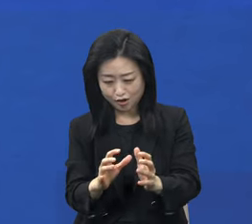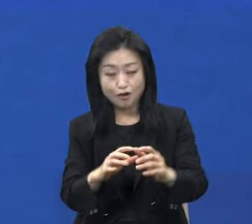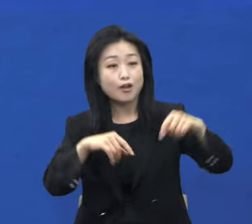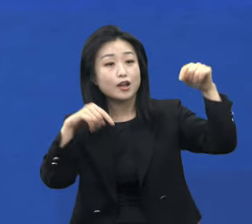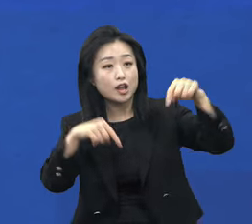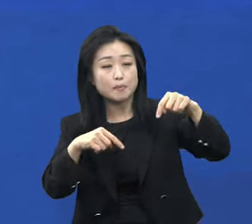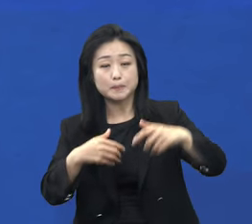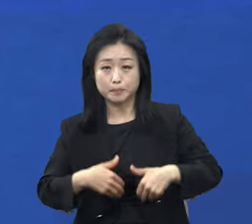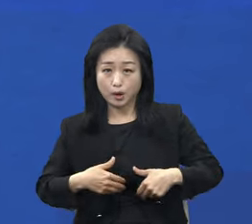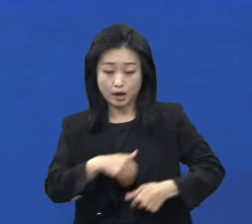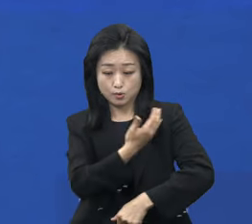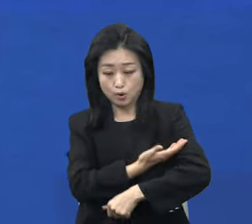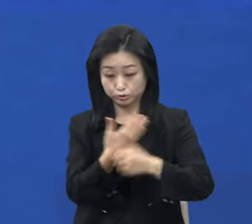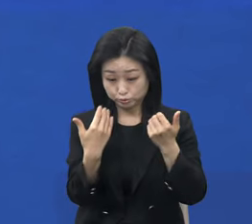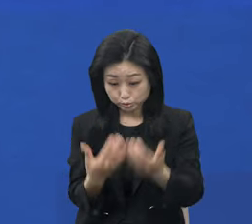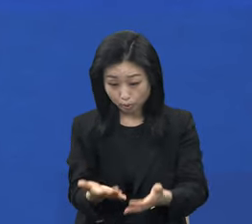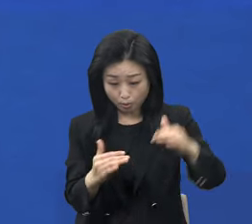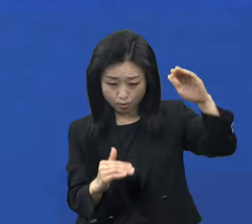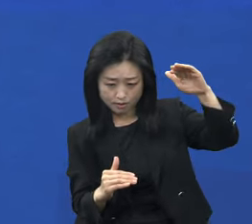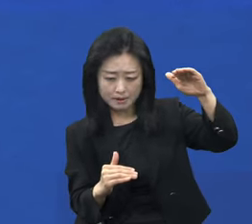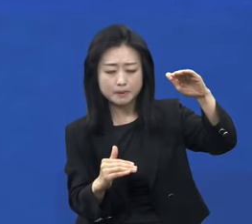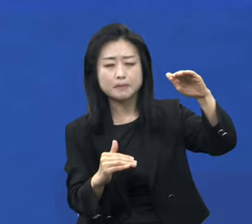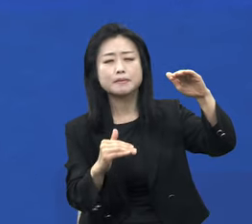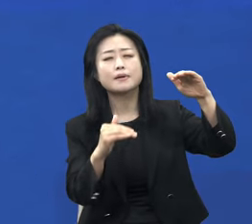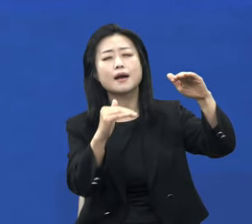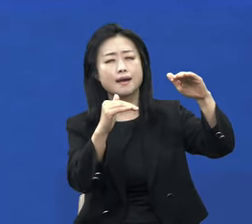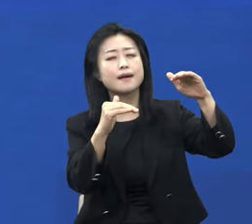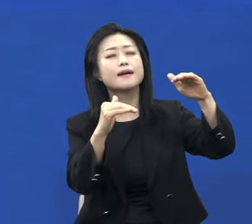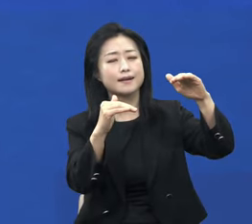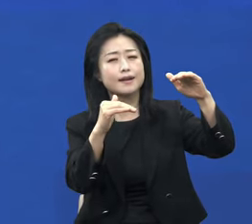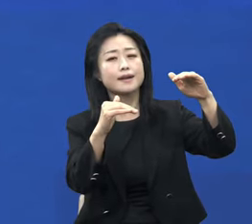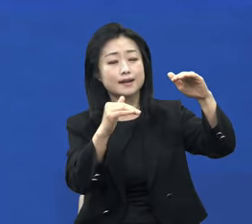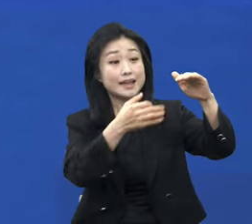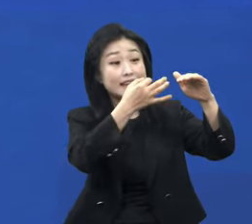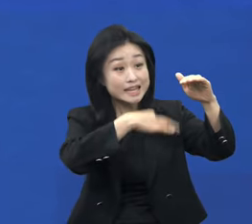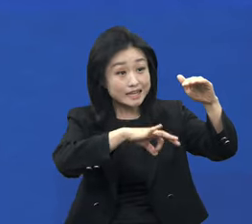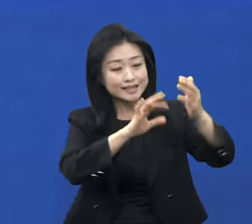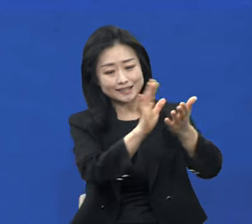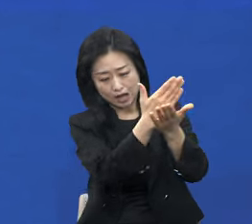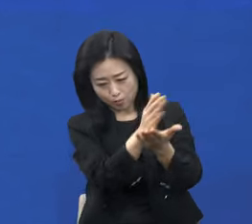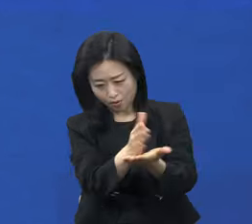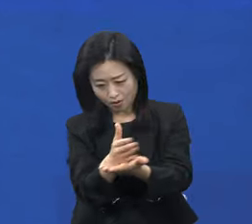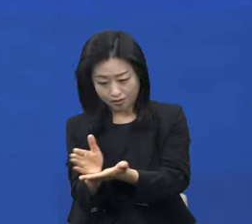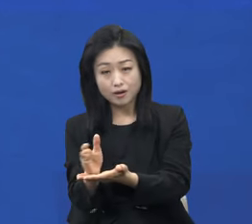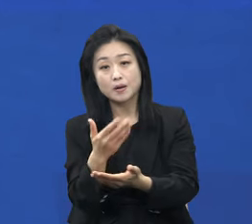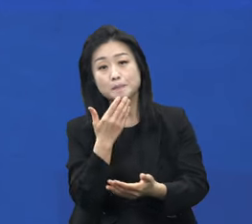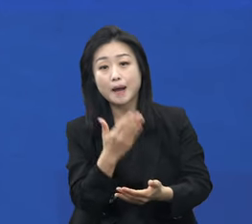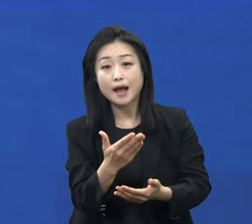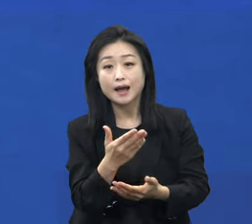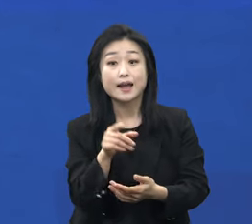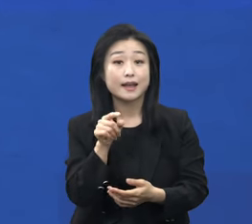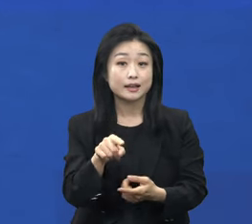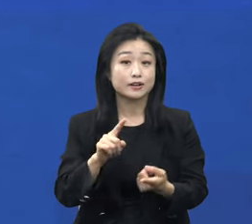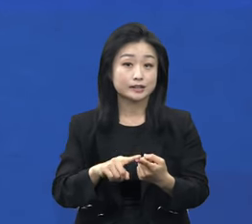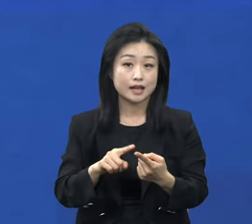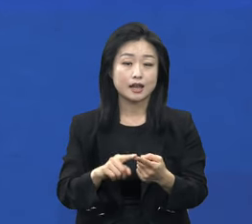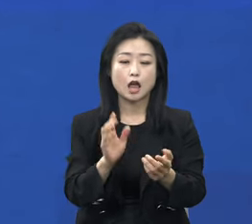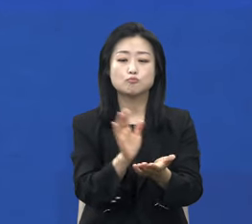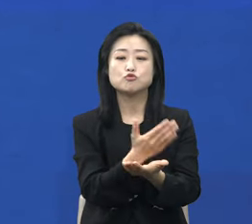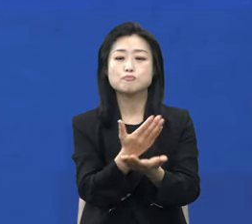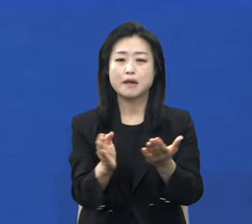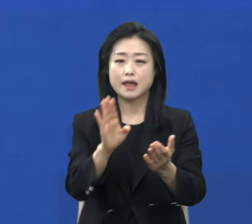권한을 주는 것. 이래야지 가맹사업의 그 사업의 이익들이 나눠가질 수 있다는 것. 이것이 저는 분배의